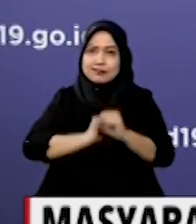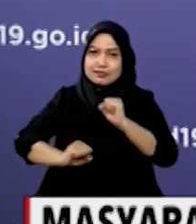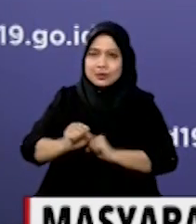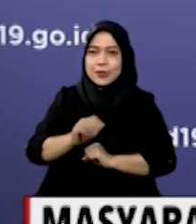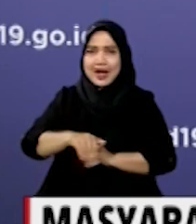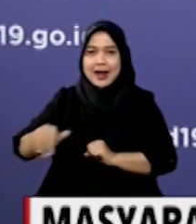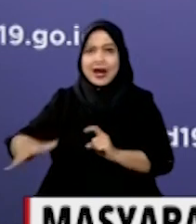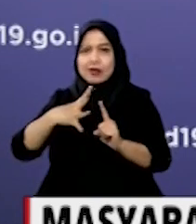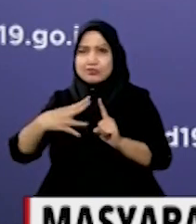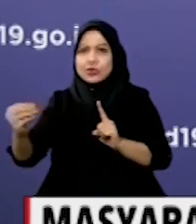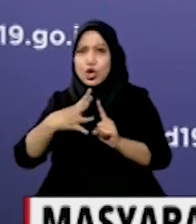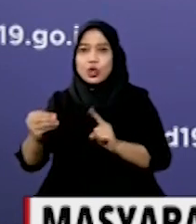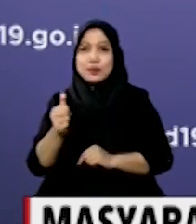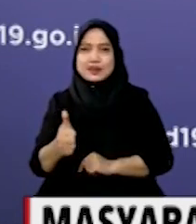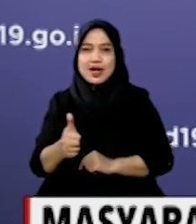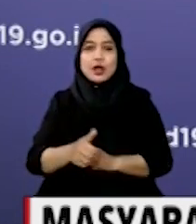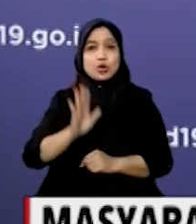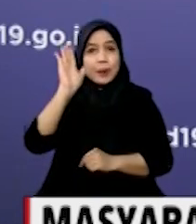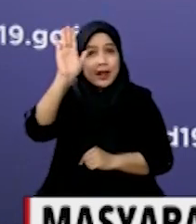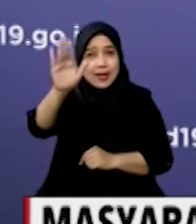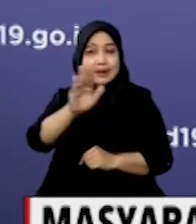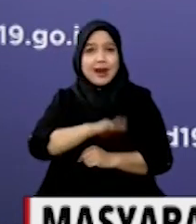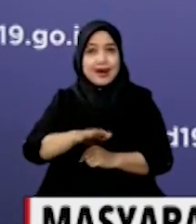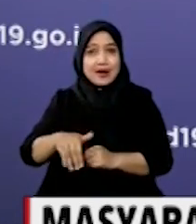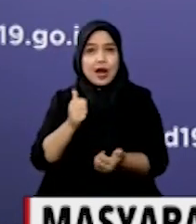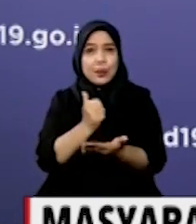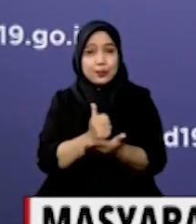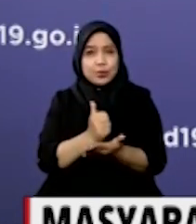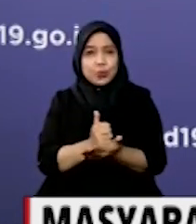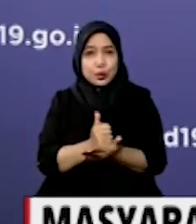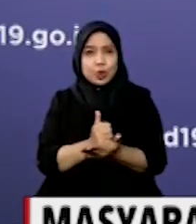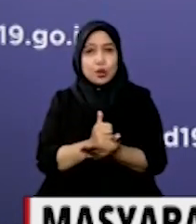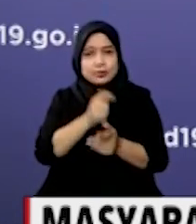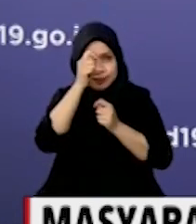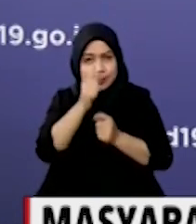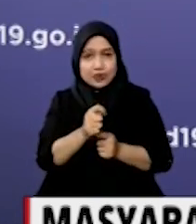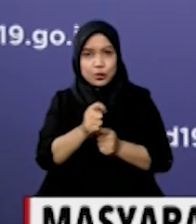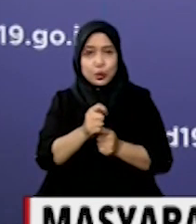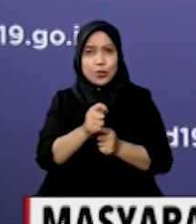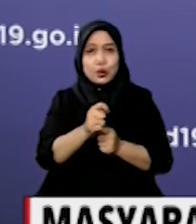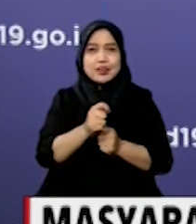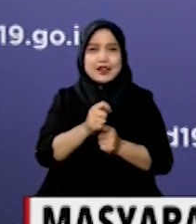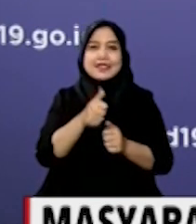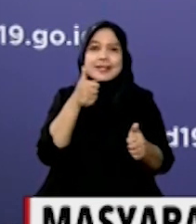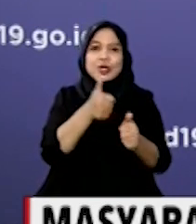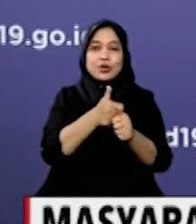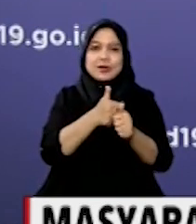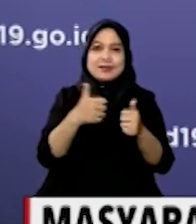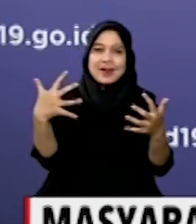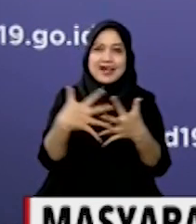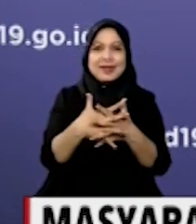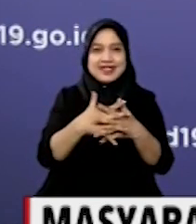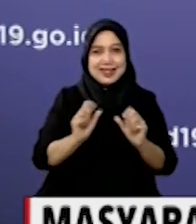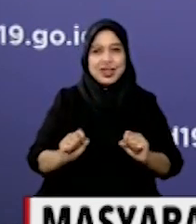anak-anak kita agar mereka mematuhi dan menjadi sebuah kebiasaan yang baru kami